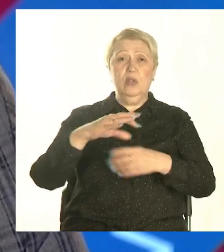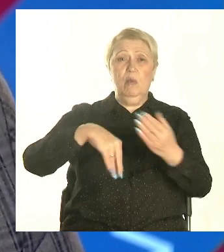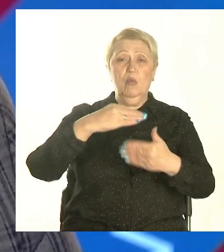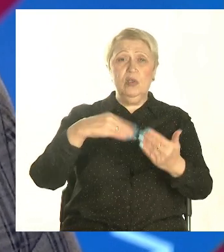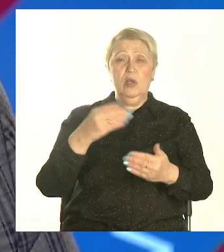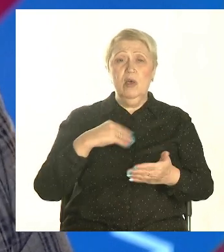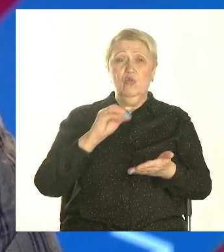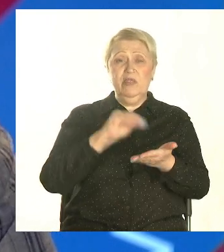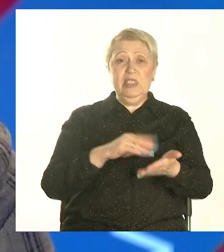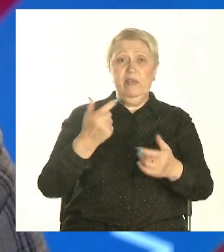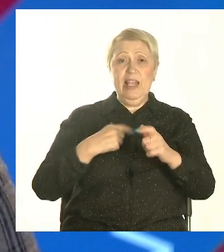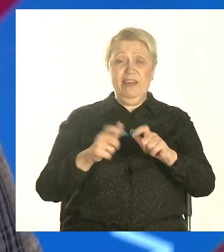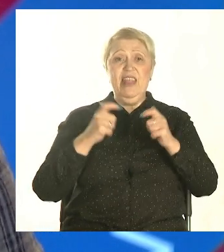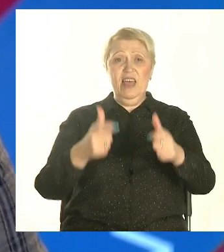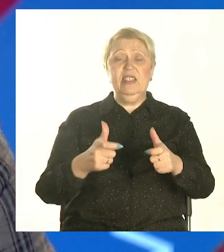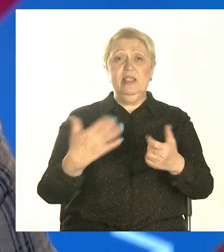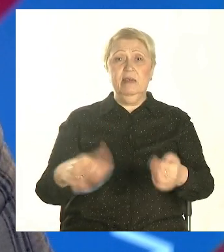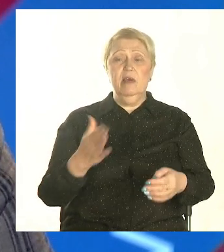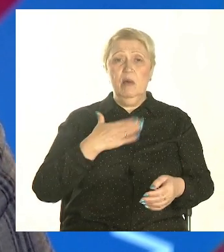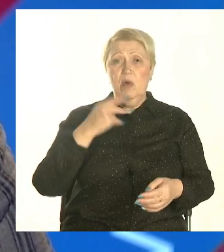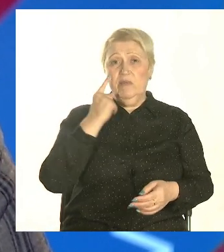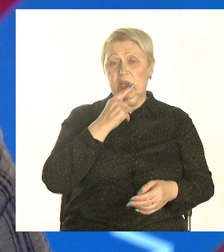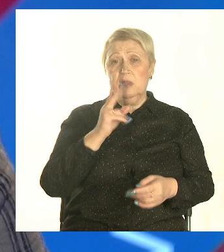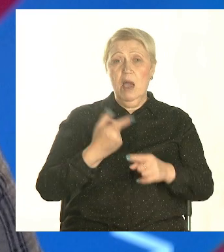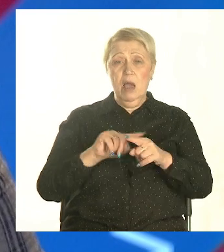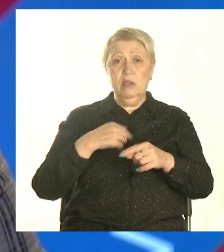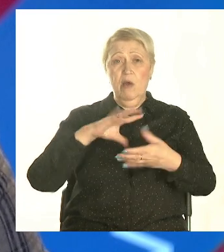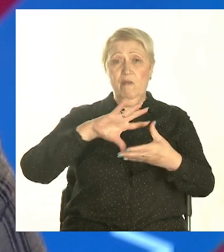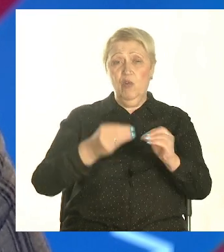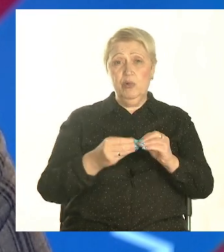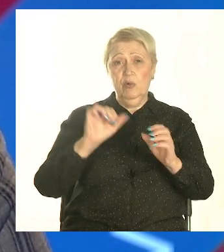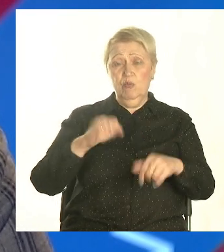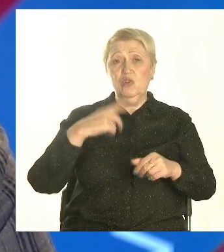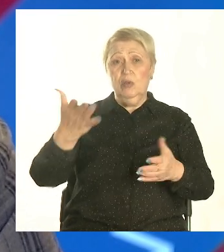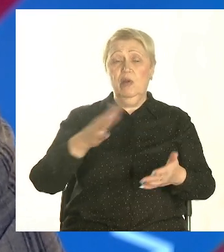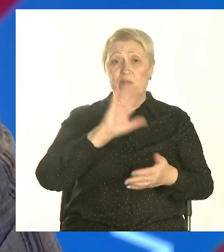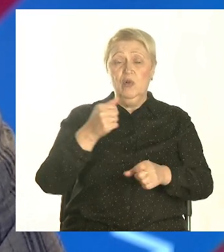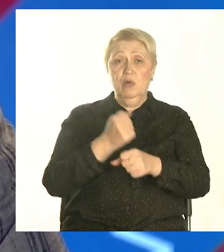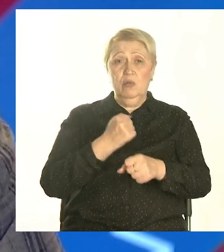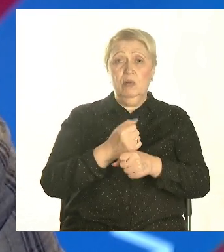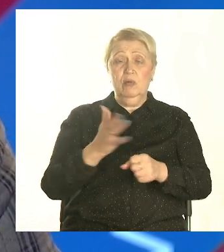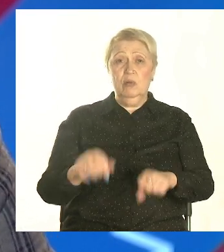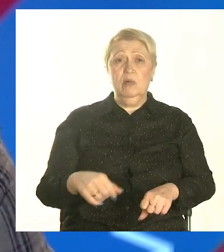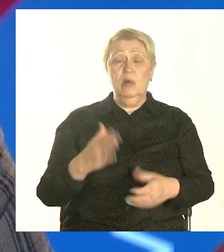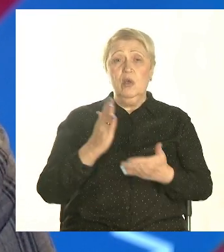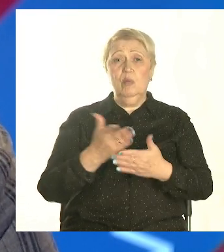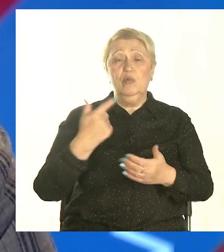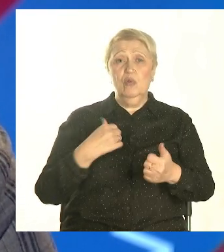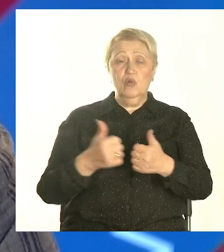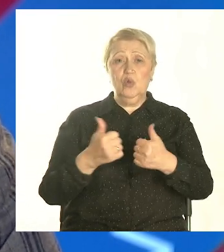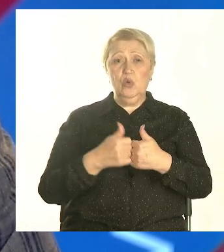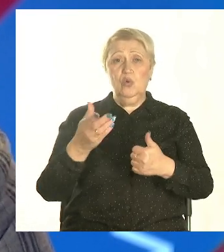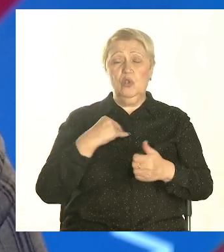им квитанции, опять же. И, на мой взгляд, это в общем котле, ну, то есть будет друг друга компенсировать,